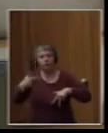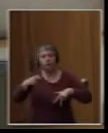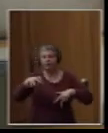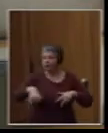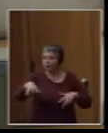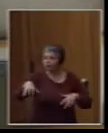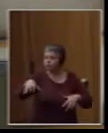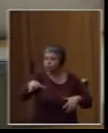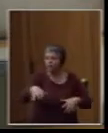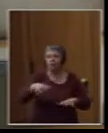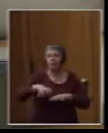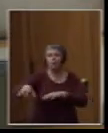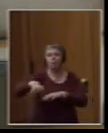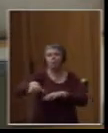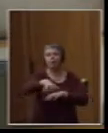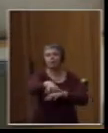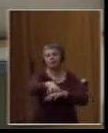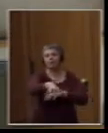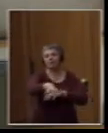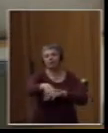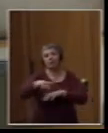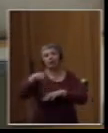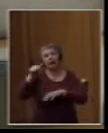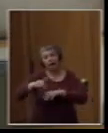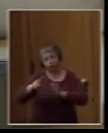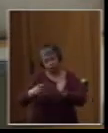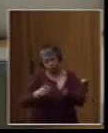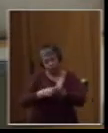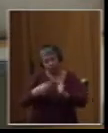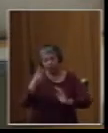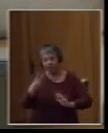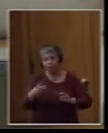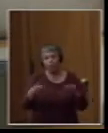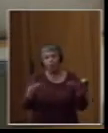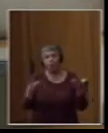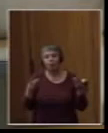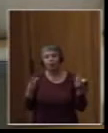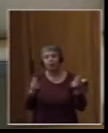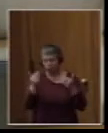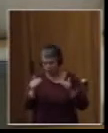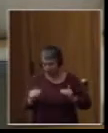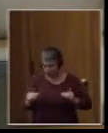ή περιφερειακών αρχών και στο κομμάτι που τους αντιστοιχεί.